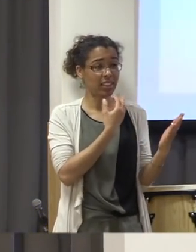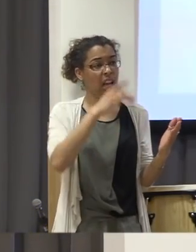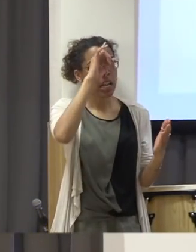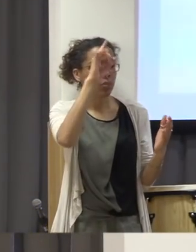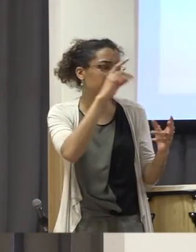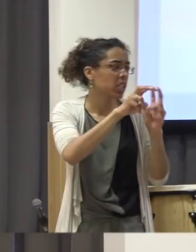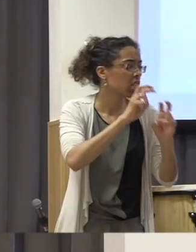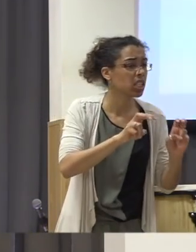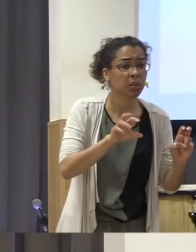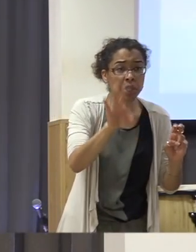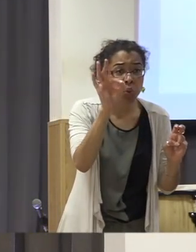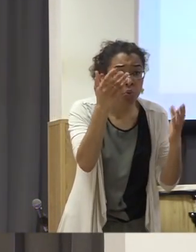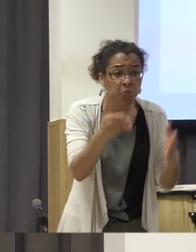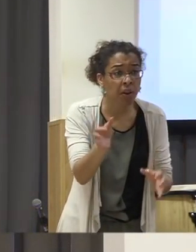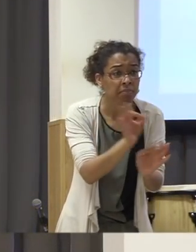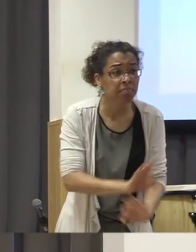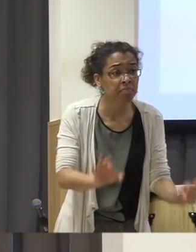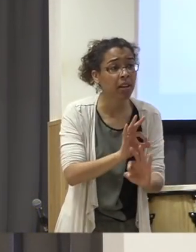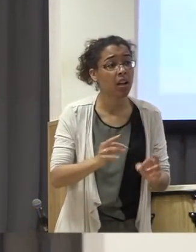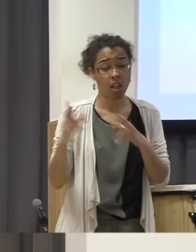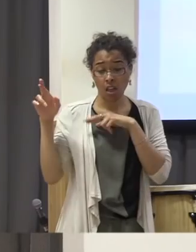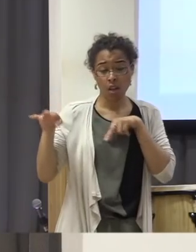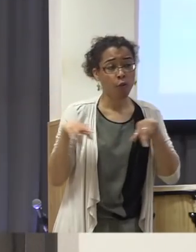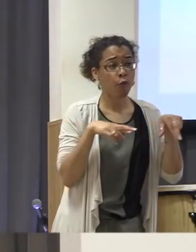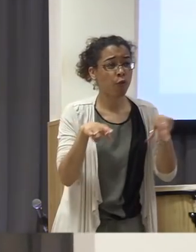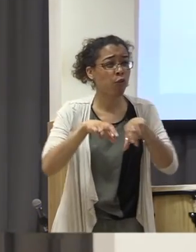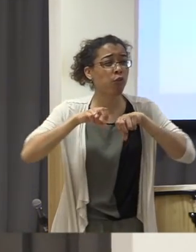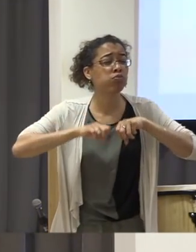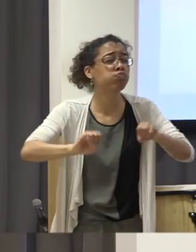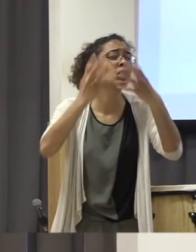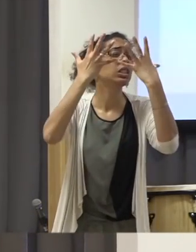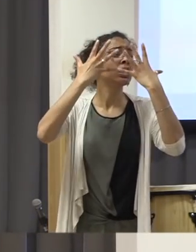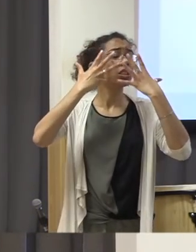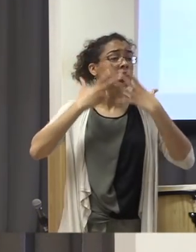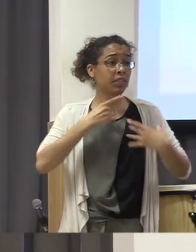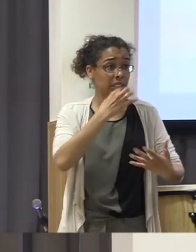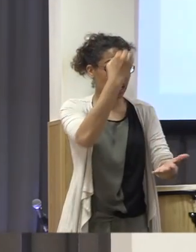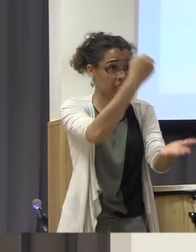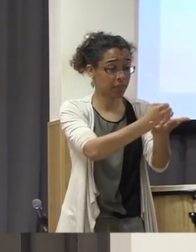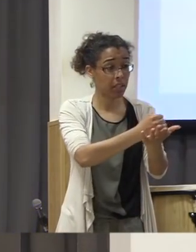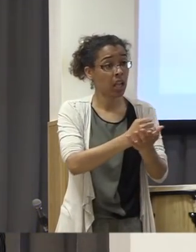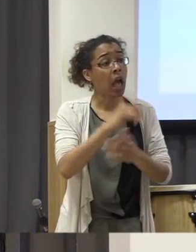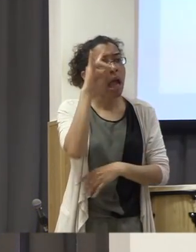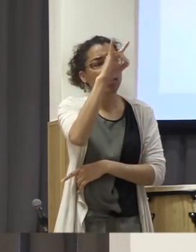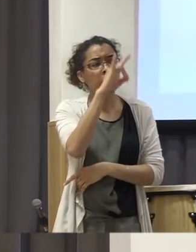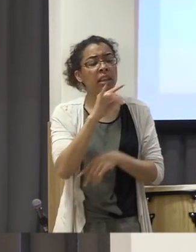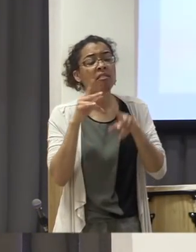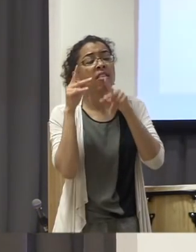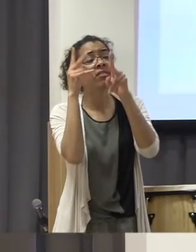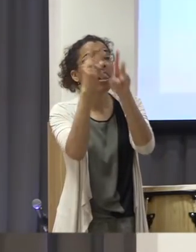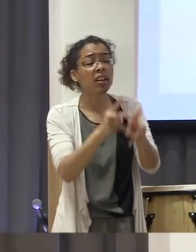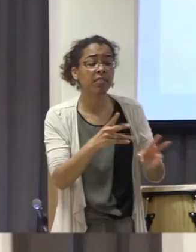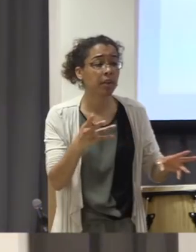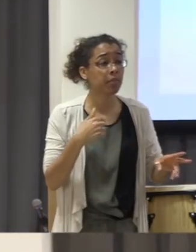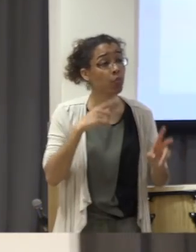trouvera pas. Le fleuve d'eau vive coule dans ton sein. Dites amen. L'ennemi viendra. Moi, quand je vais en Afrique, je